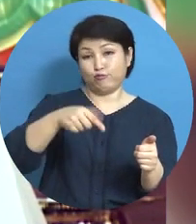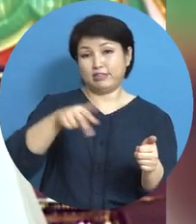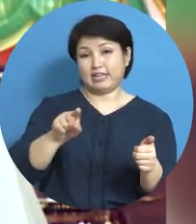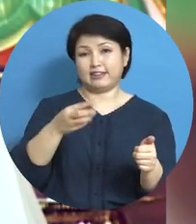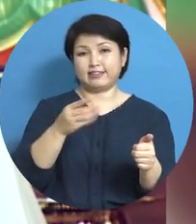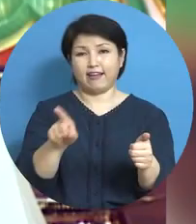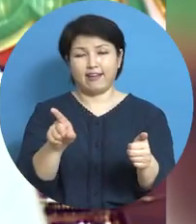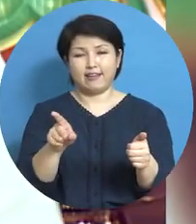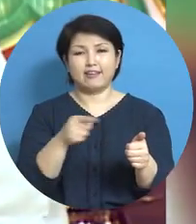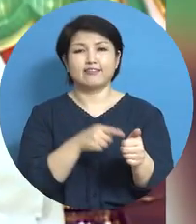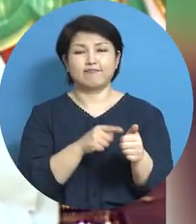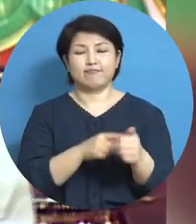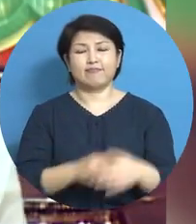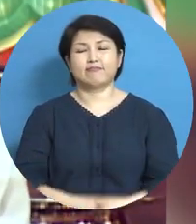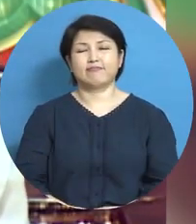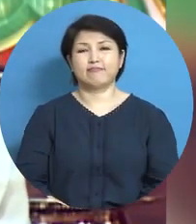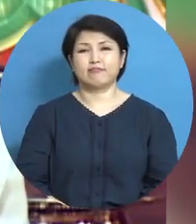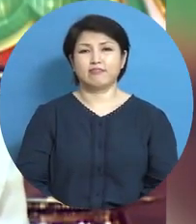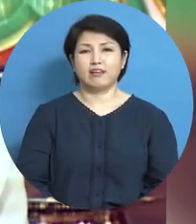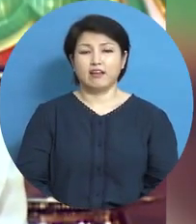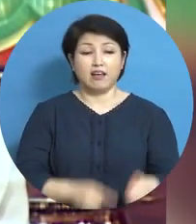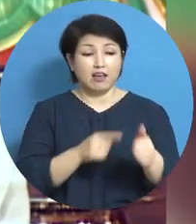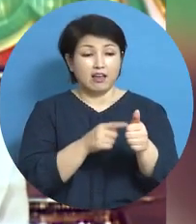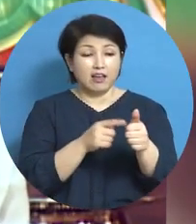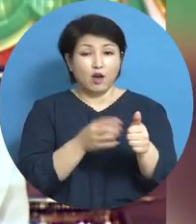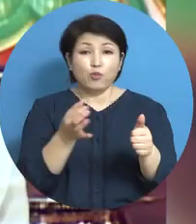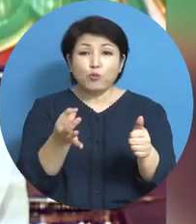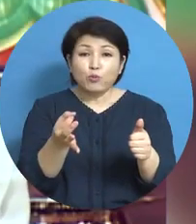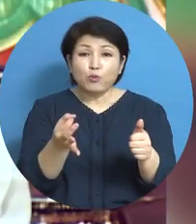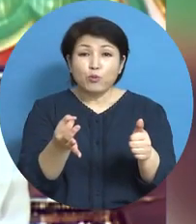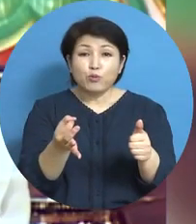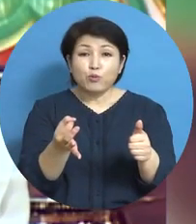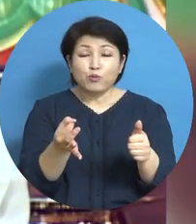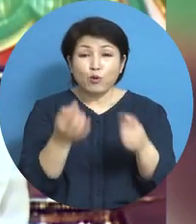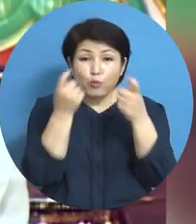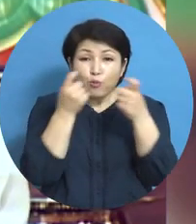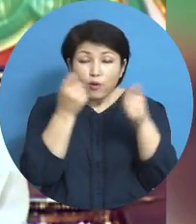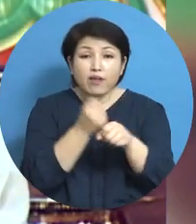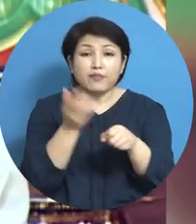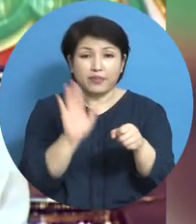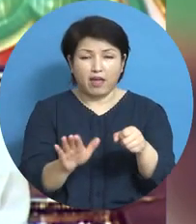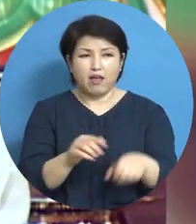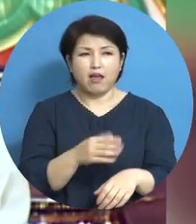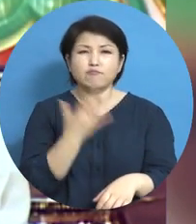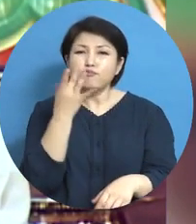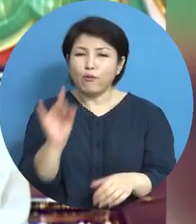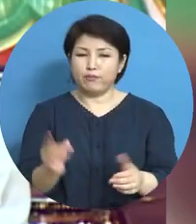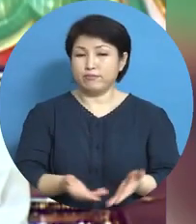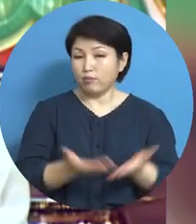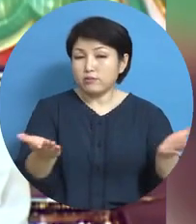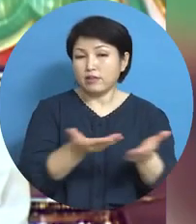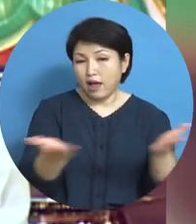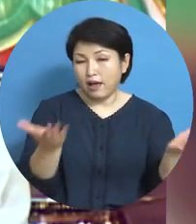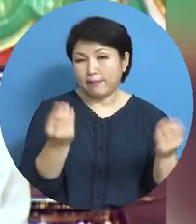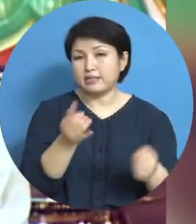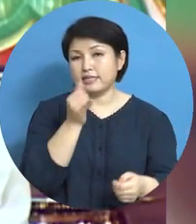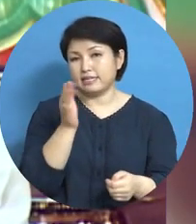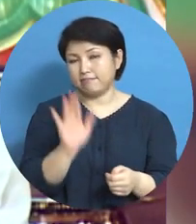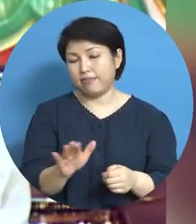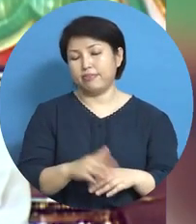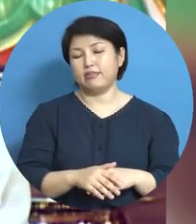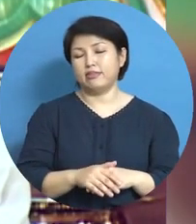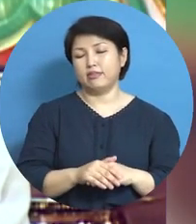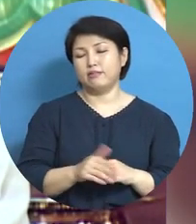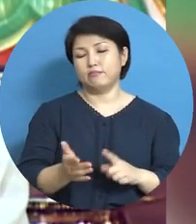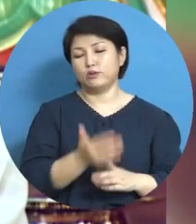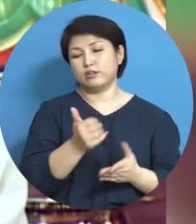알 수 있는 건, 이 돈밖에 모르던 사학가가, 물론 자선 사업을 좀 했다 하더라도, 부처님의 법을